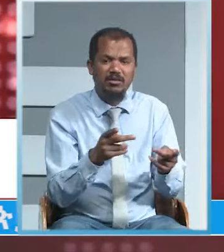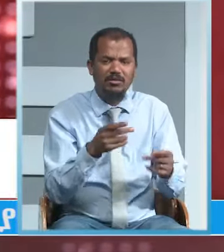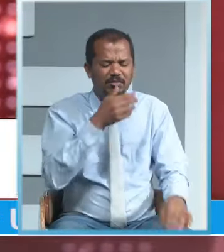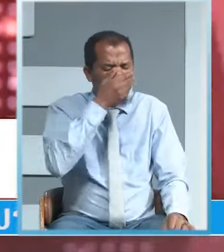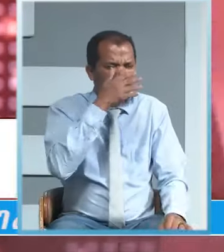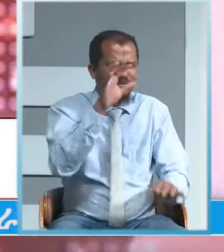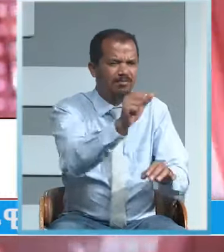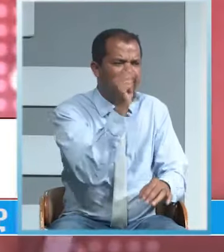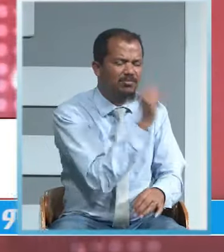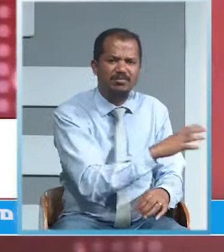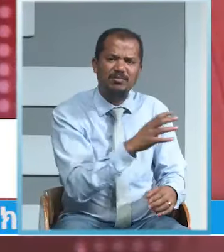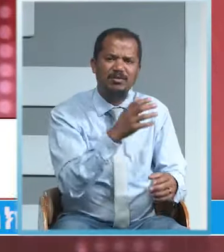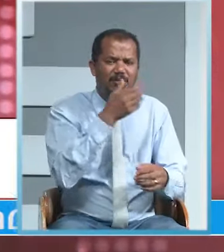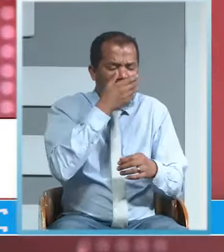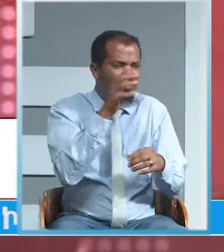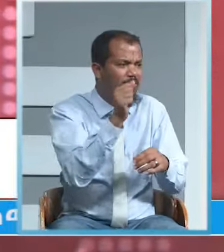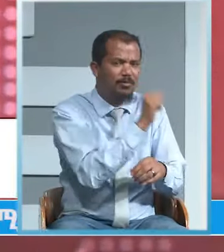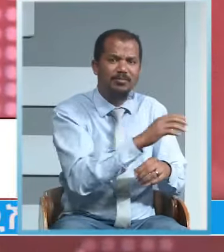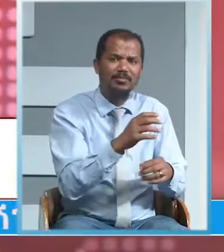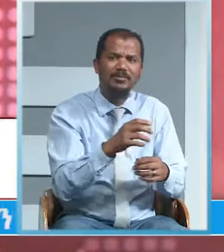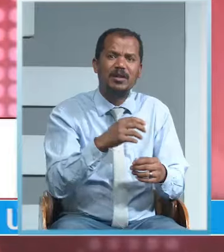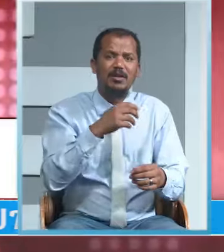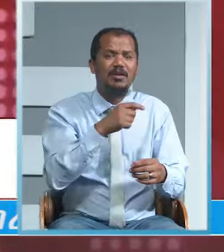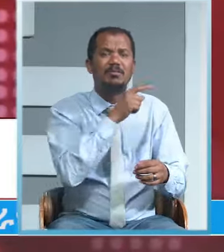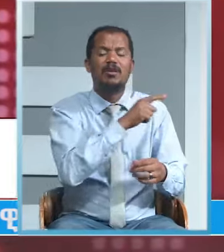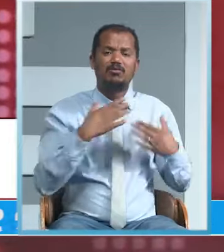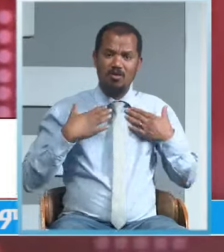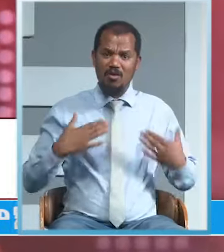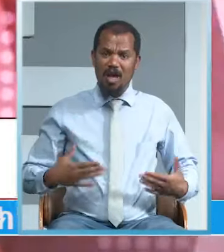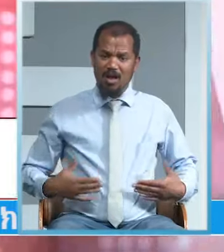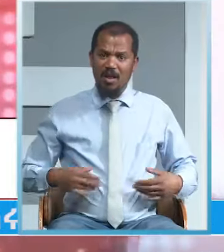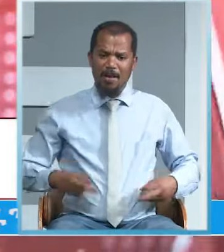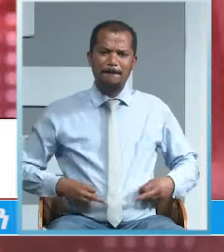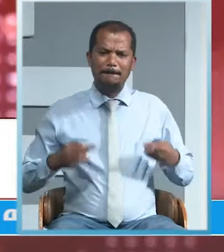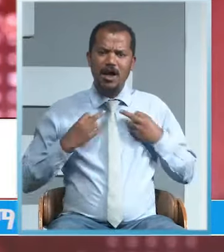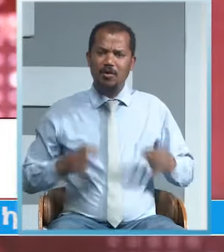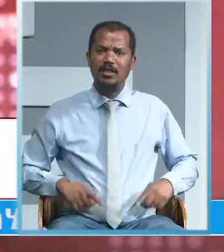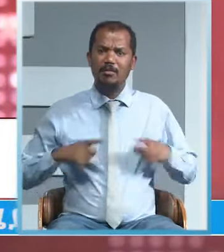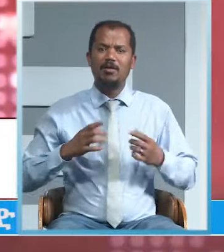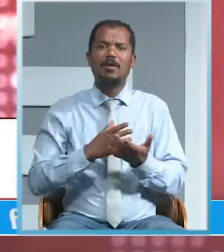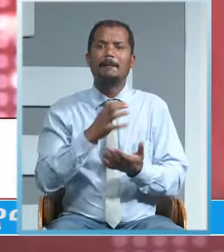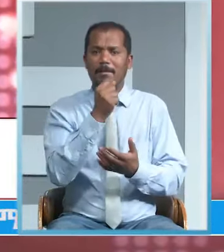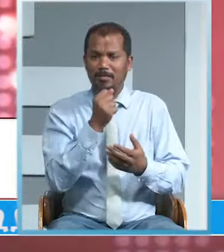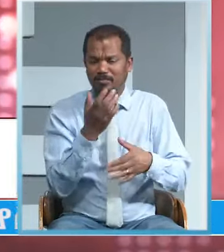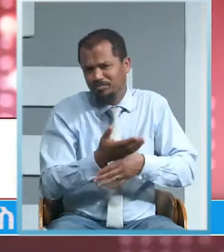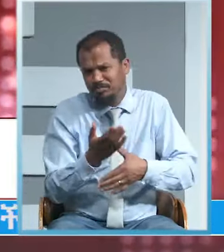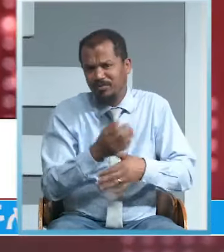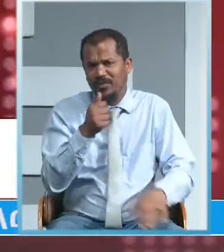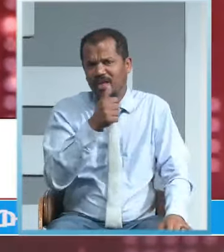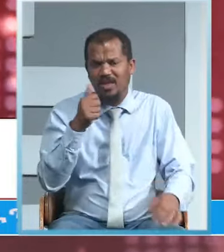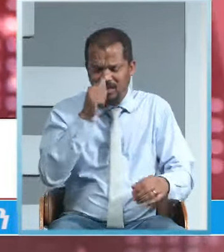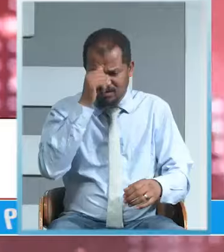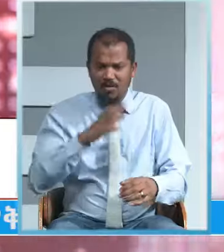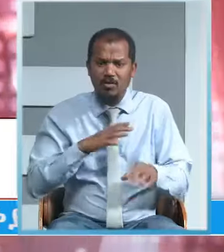የመታገትና በሚታገቱበትም ወቅት ባገቷቸው አካላት በሕይወት የመኖር መብታቸው ተገፎ ኢሰብአዊ